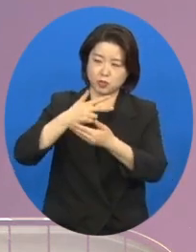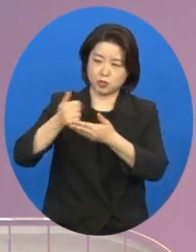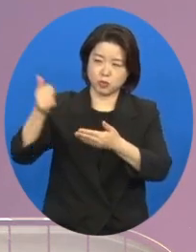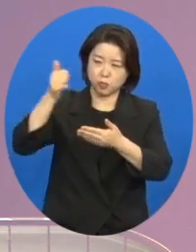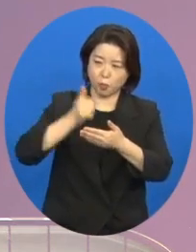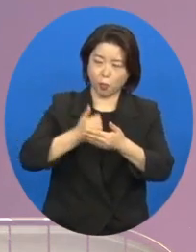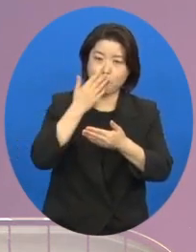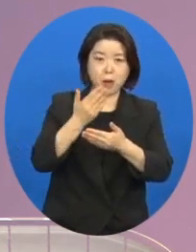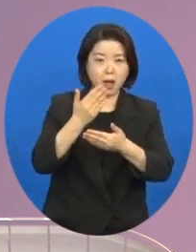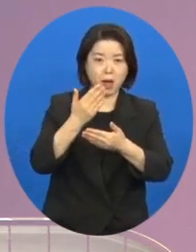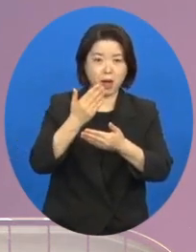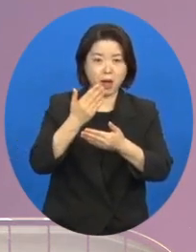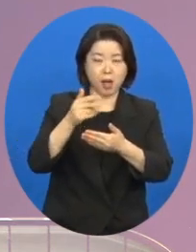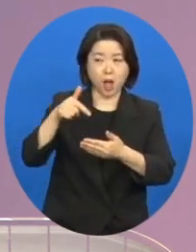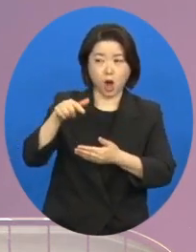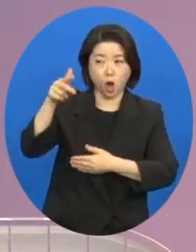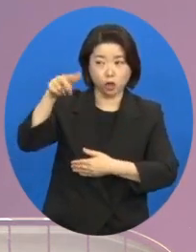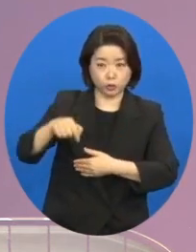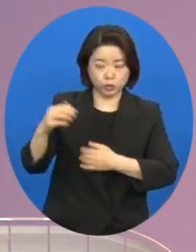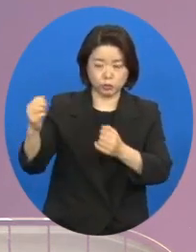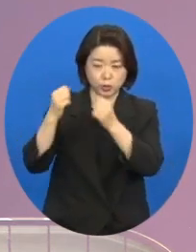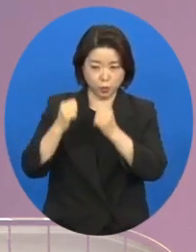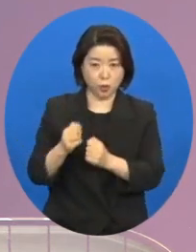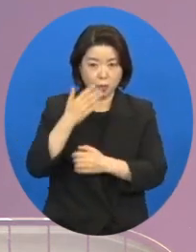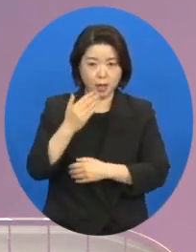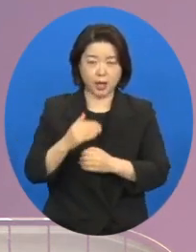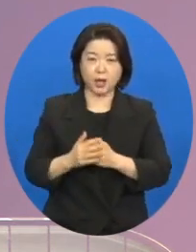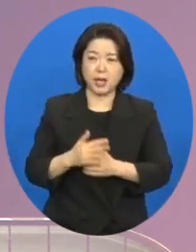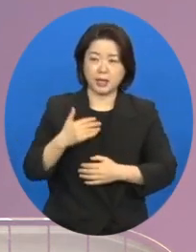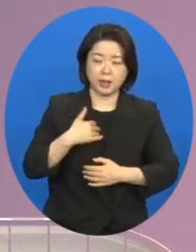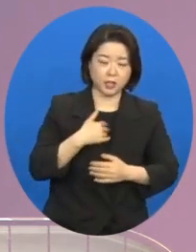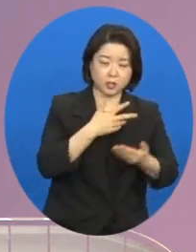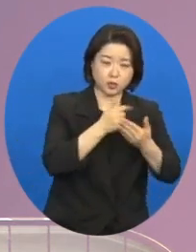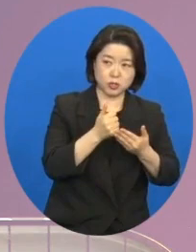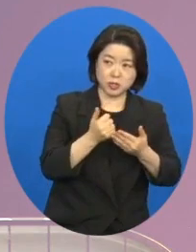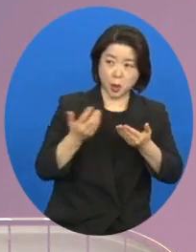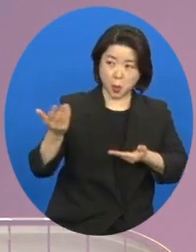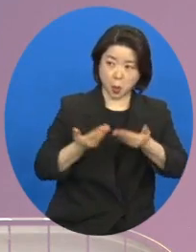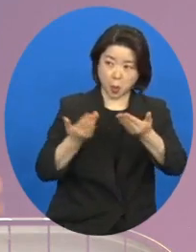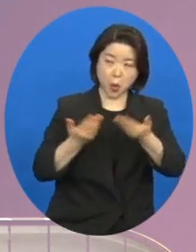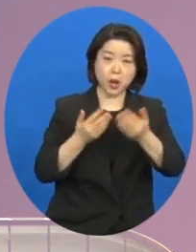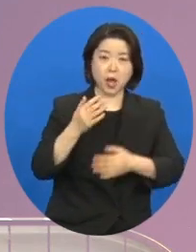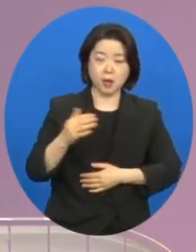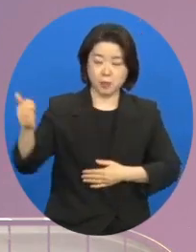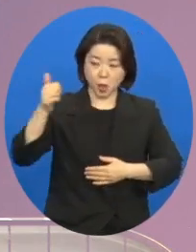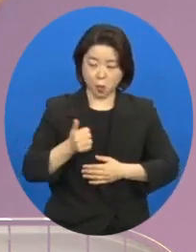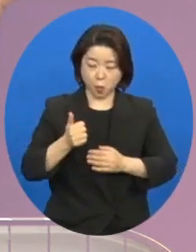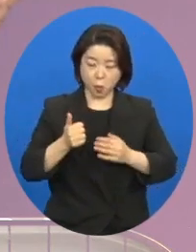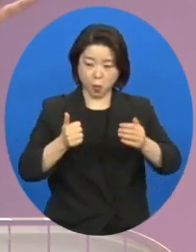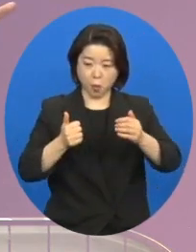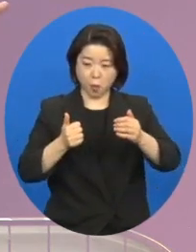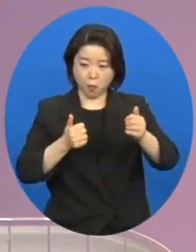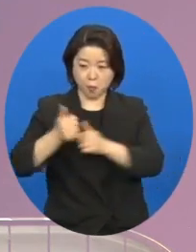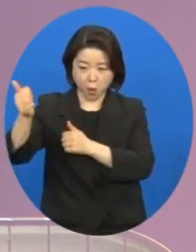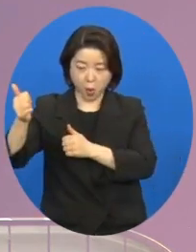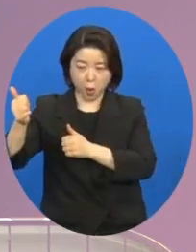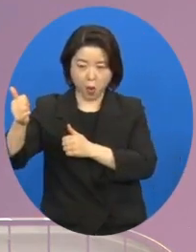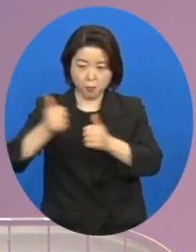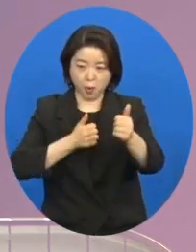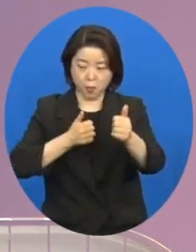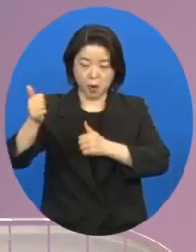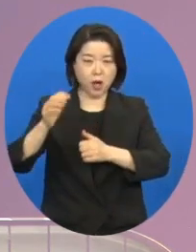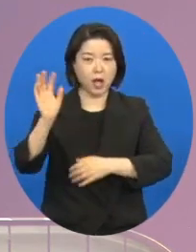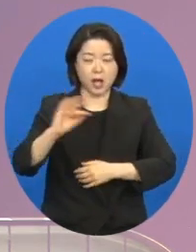자, 거주하는 자인가, 아니면 나는 주님과 거래하는 자인가. 거주하다와 거래하다는 완전히 다른